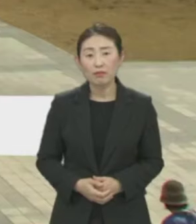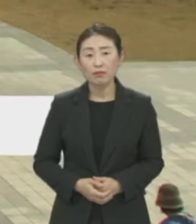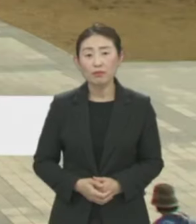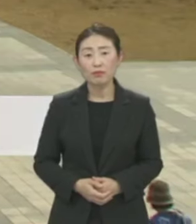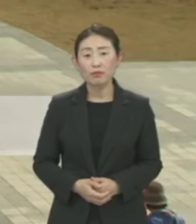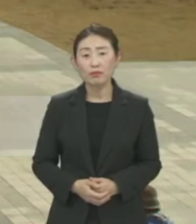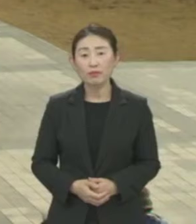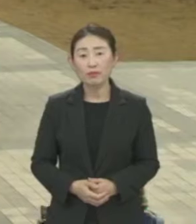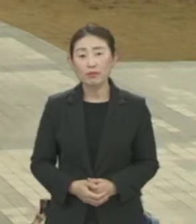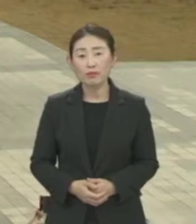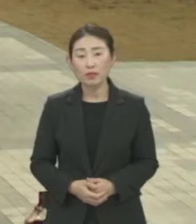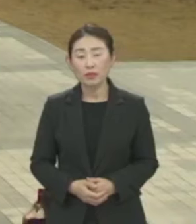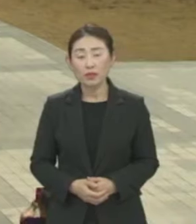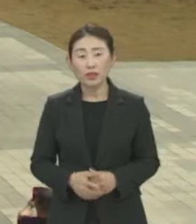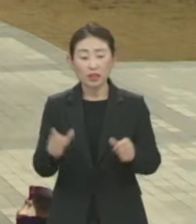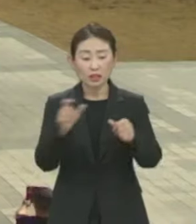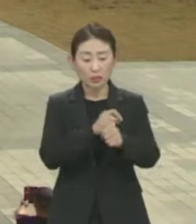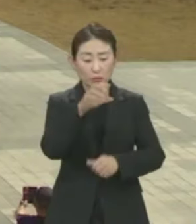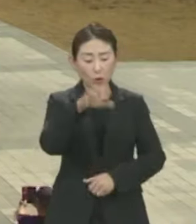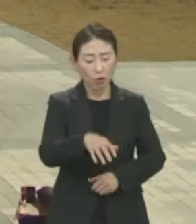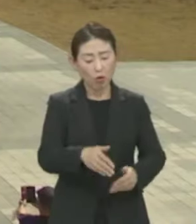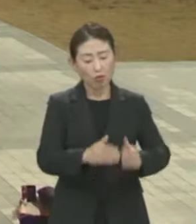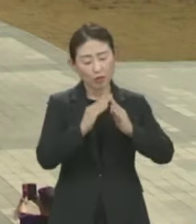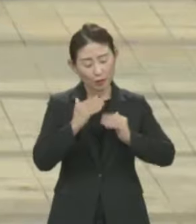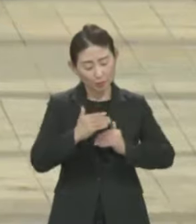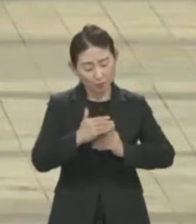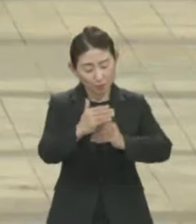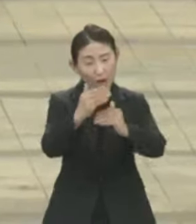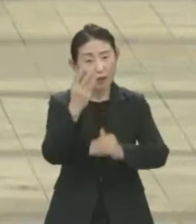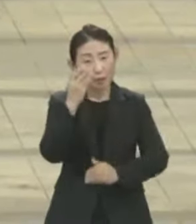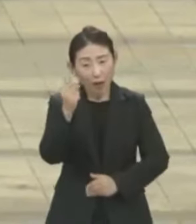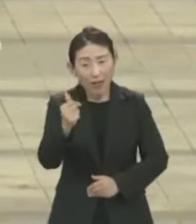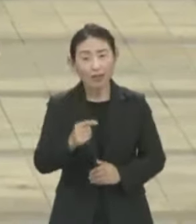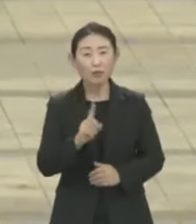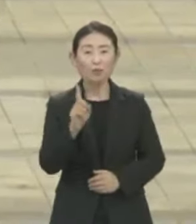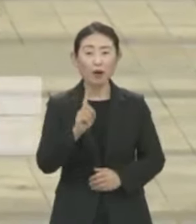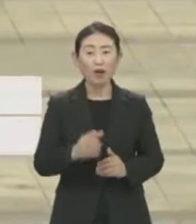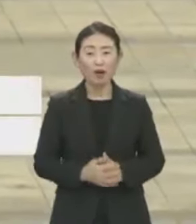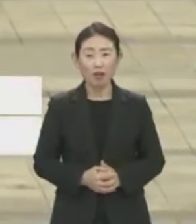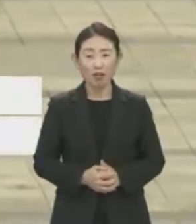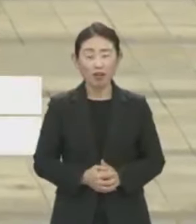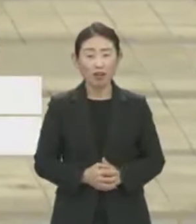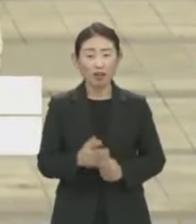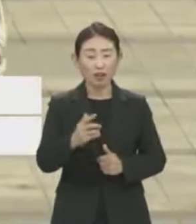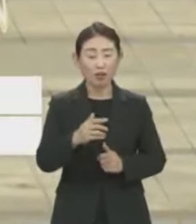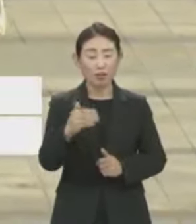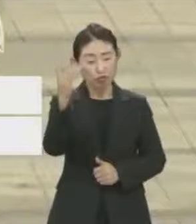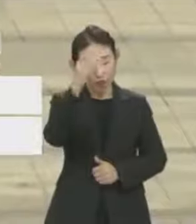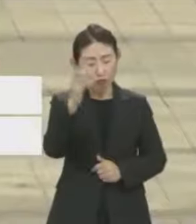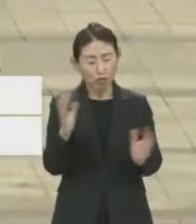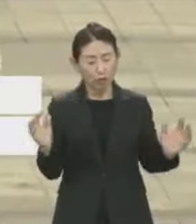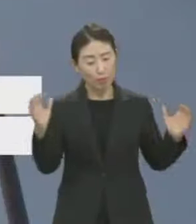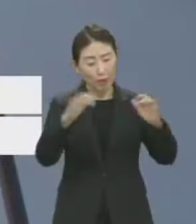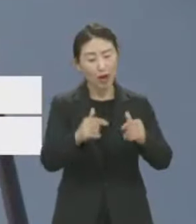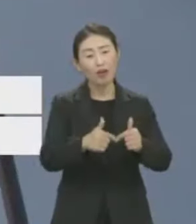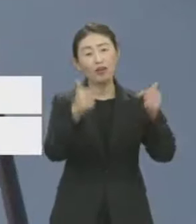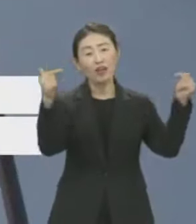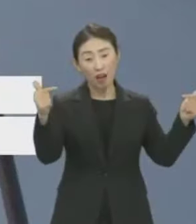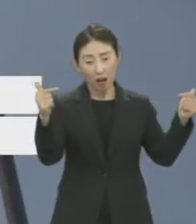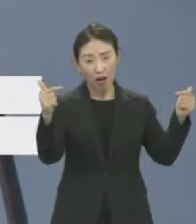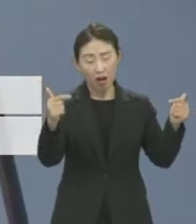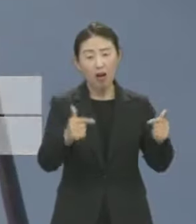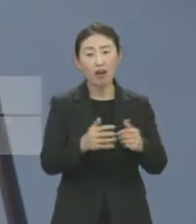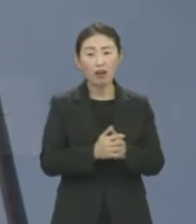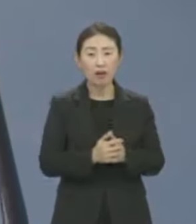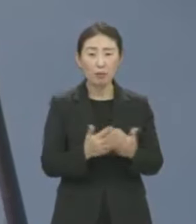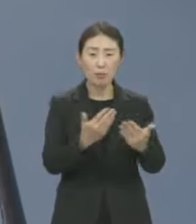않기를. 특별관 건립이 원활하게 추진되면 천안 독립기념관을 활성화하는 계기가 될 것으로 기대되지만 상황을